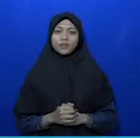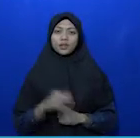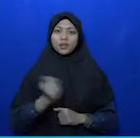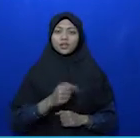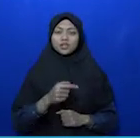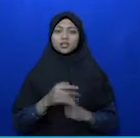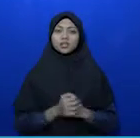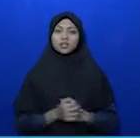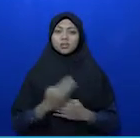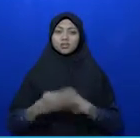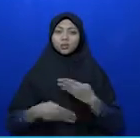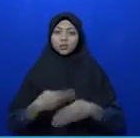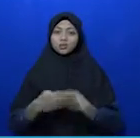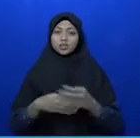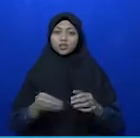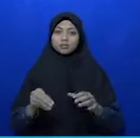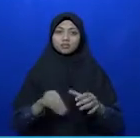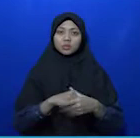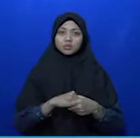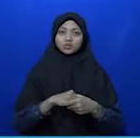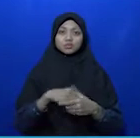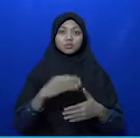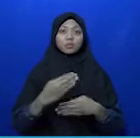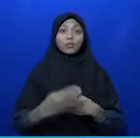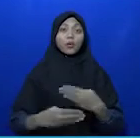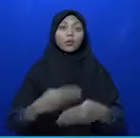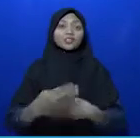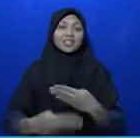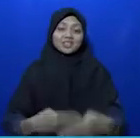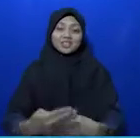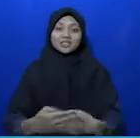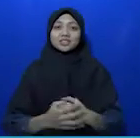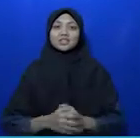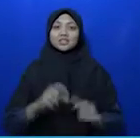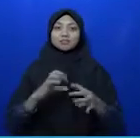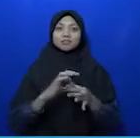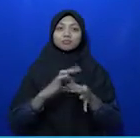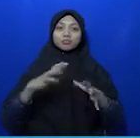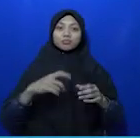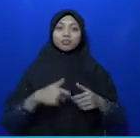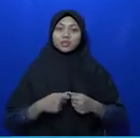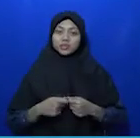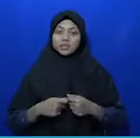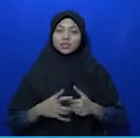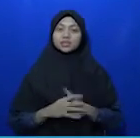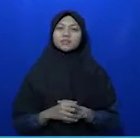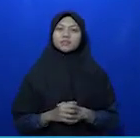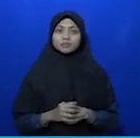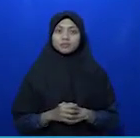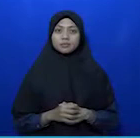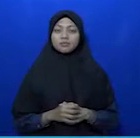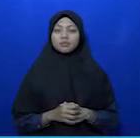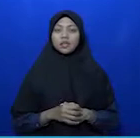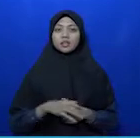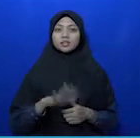adalah hanya satu bagian daripada proses, yaitu divestasi. Yang lainnya masih ada. Smelter kalau nggak dibangun sampai 2022